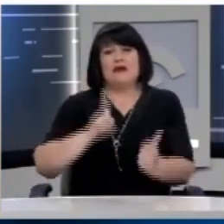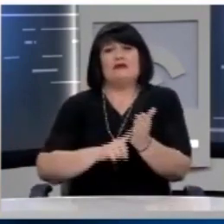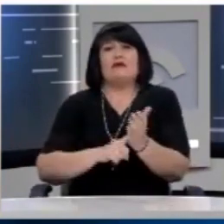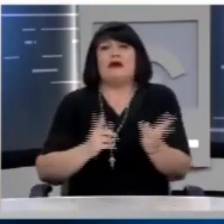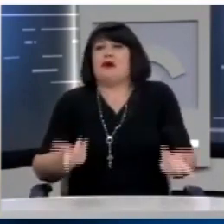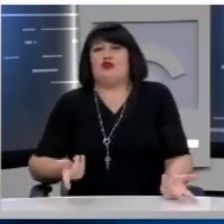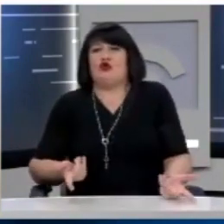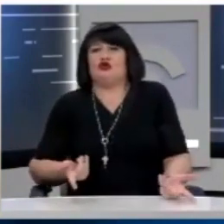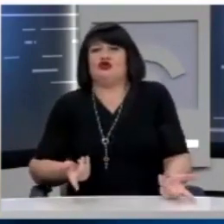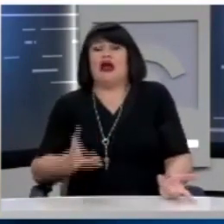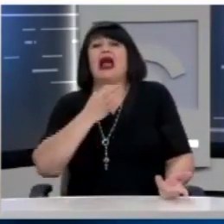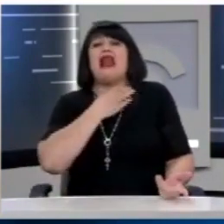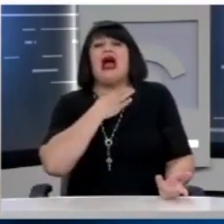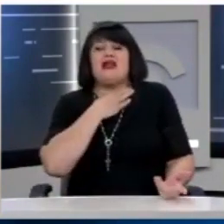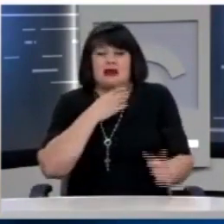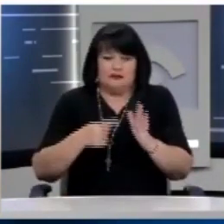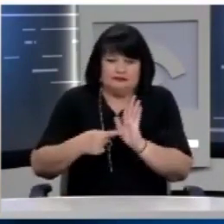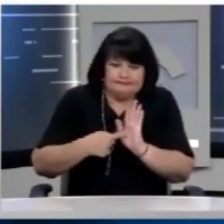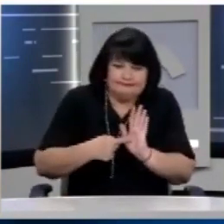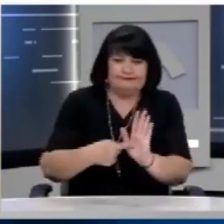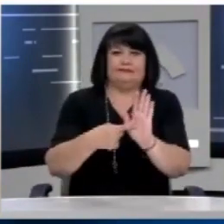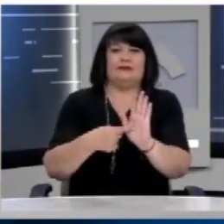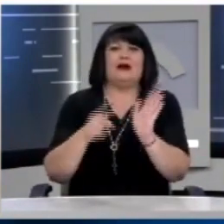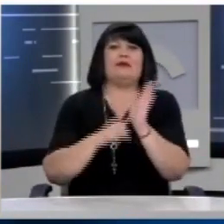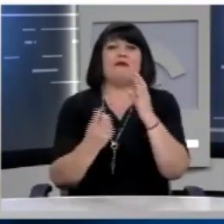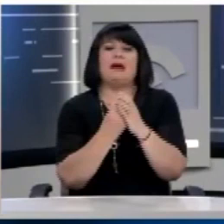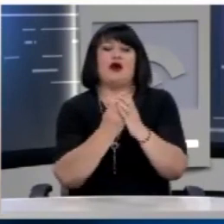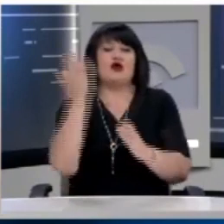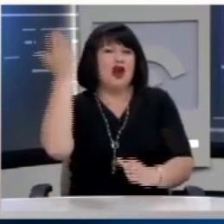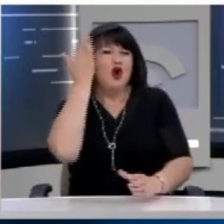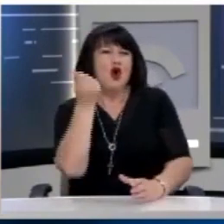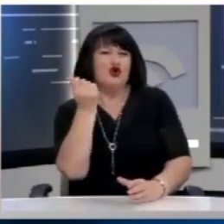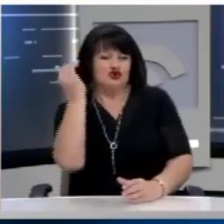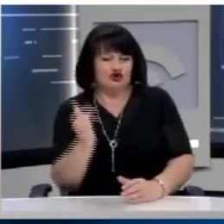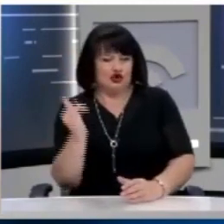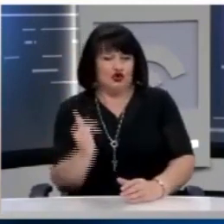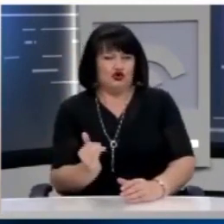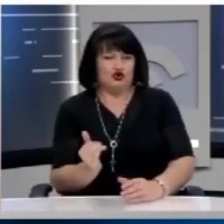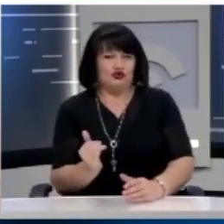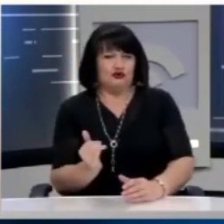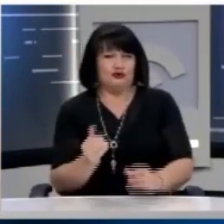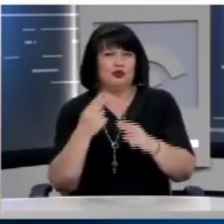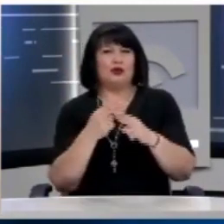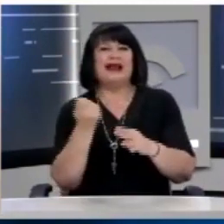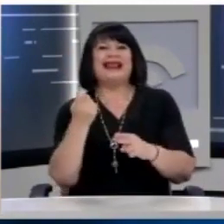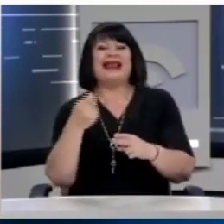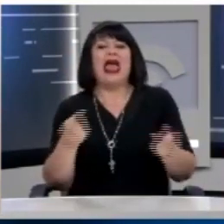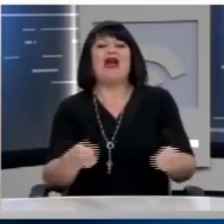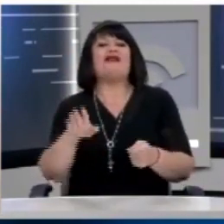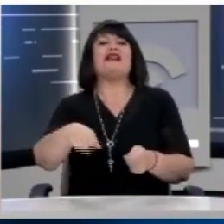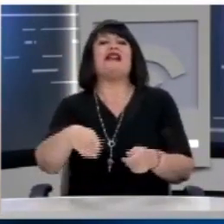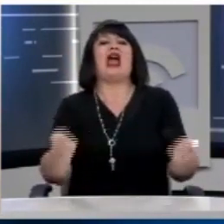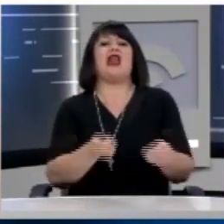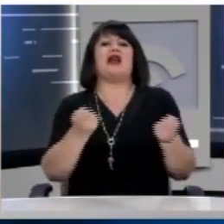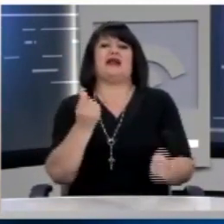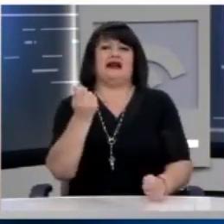με αναγκαίο μοχλό τη μείωση του κόστου παραγωγής πρώτα και κύρια, δηλαδή της τιμής της εργατικής δύναμης,